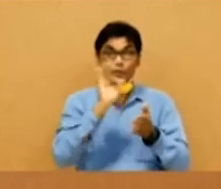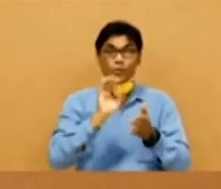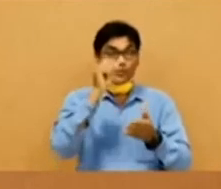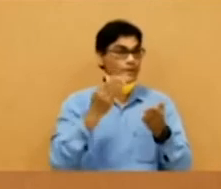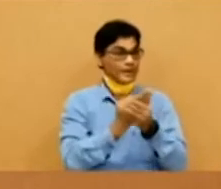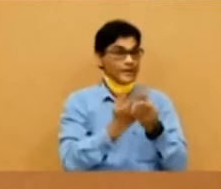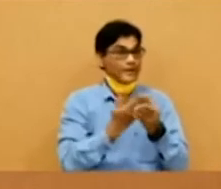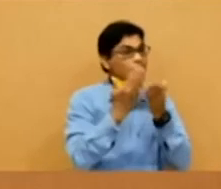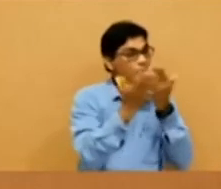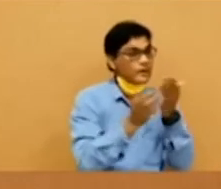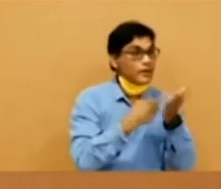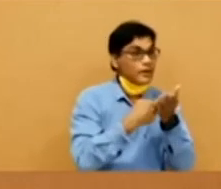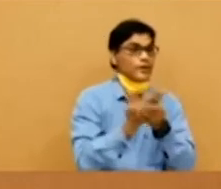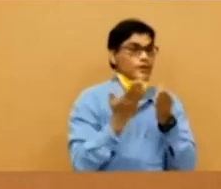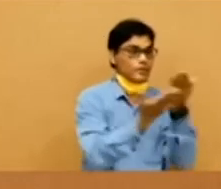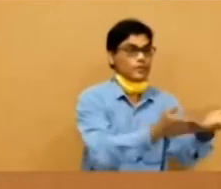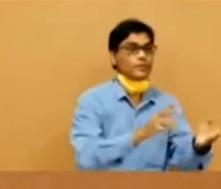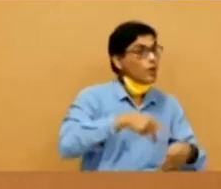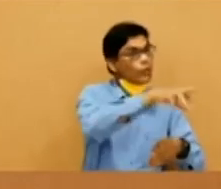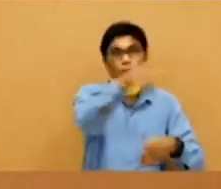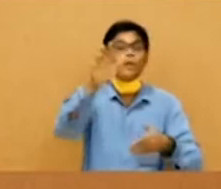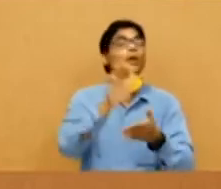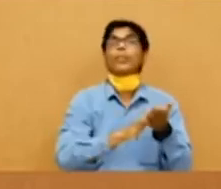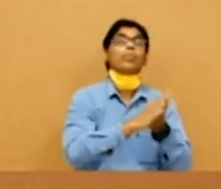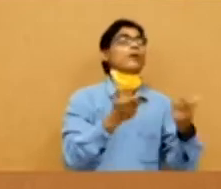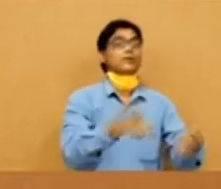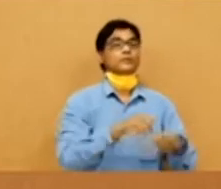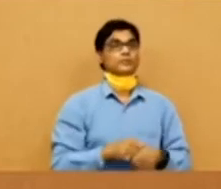କରିବେ, ଅନ୍ୟ କୁଆଡ଼େ ଇଆଡ଼େ ସିଆଡ଼େ ଯିବେ ନାହିଁ।